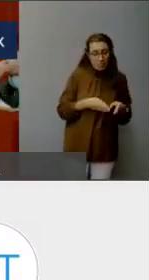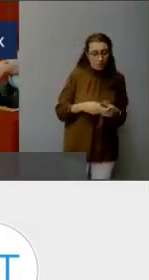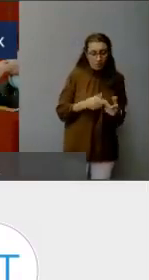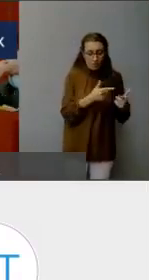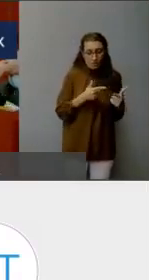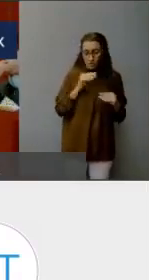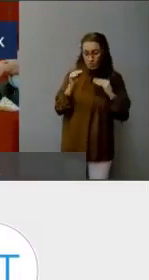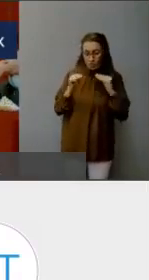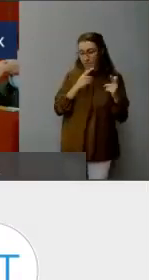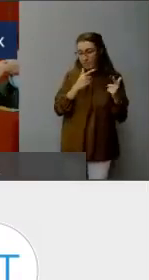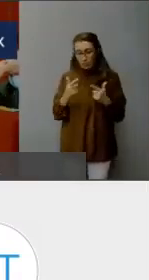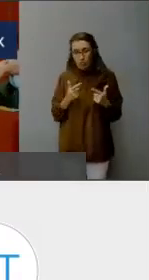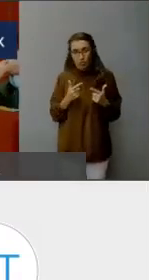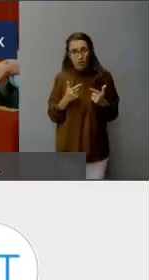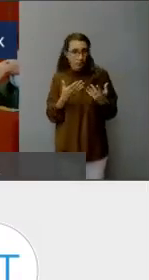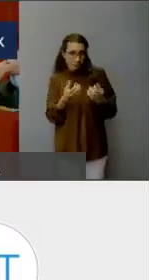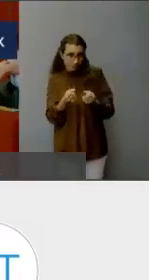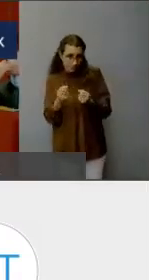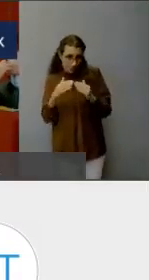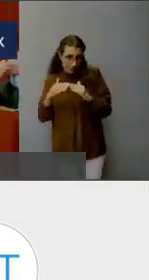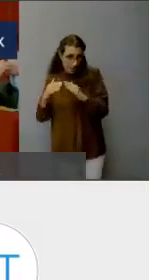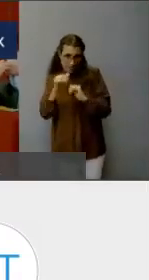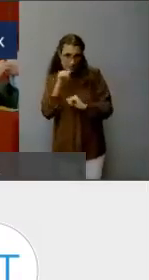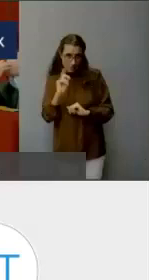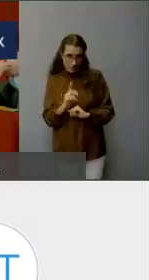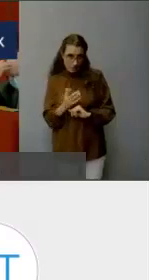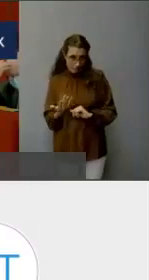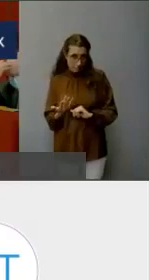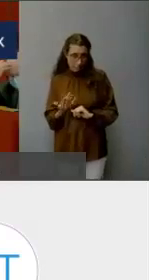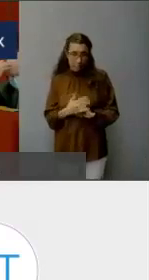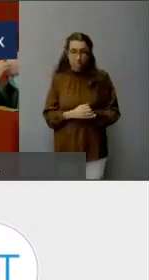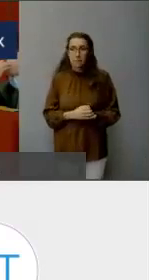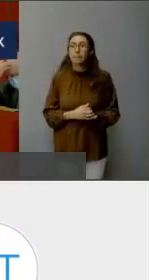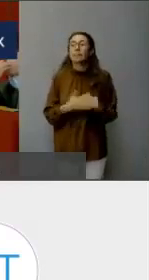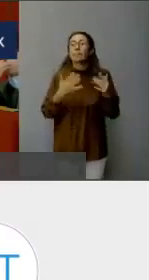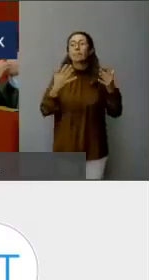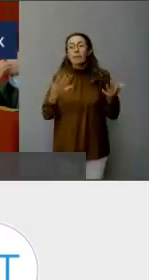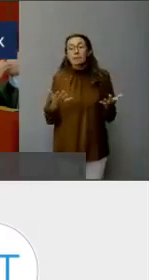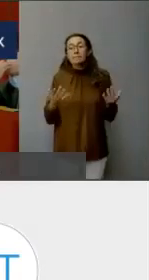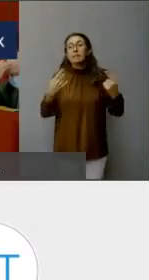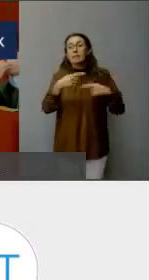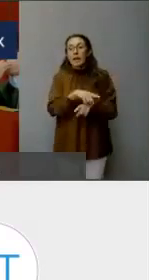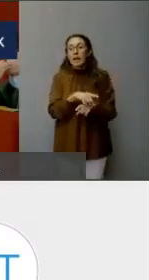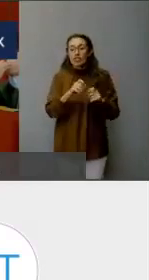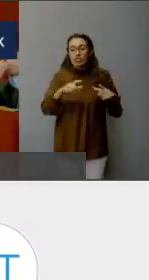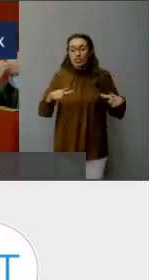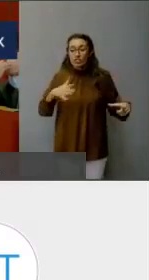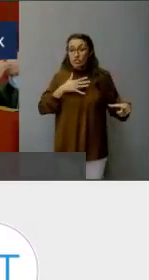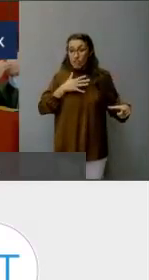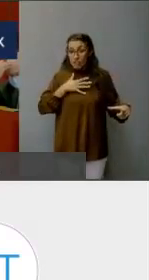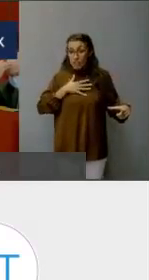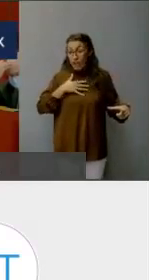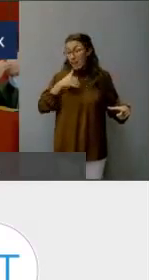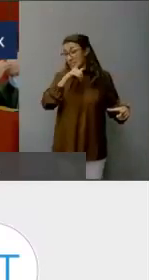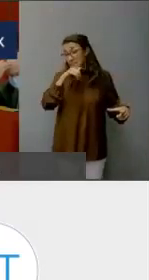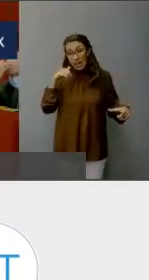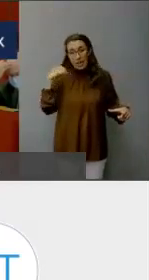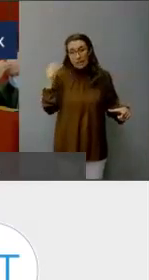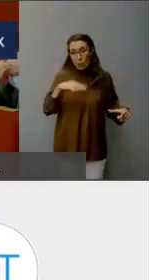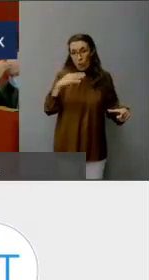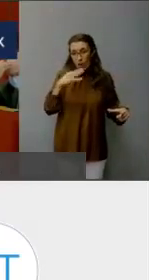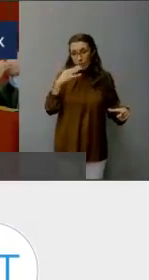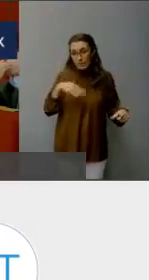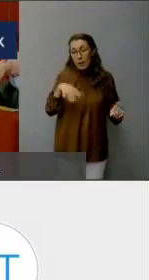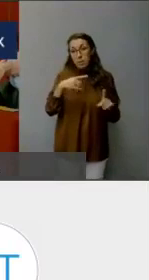nella nostra città viene meno invece la nostra città ha bisogno di qualità di vivibilità di